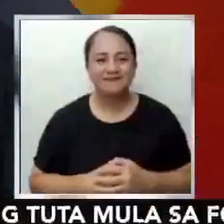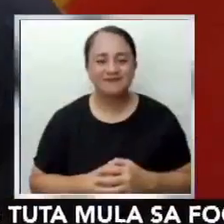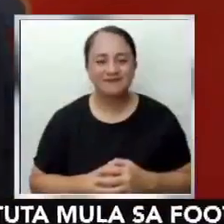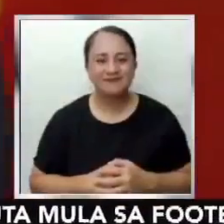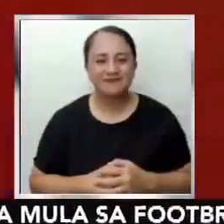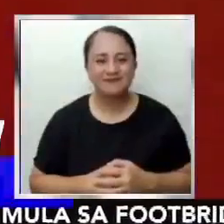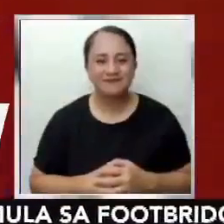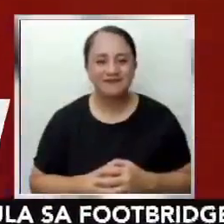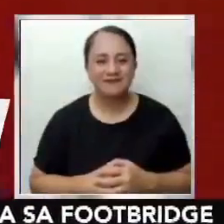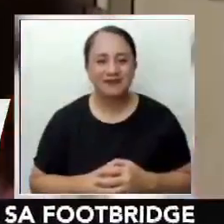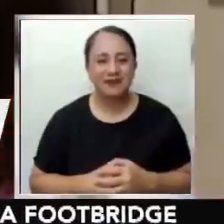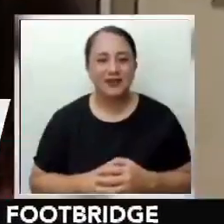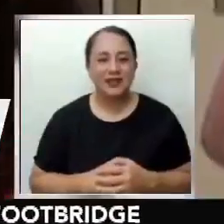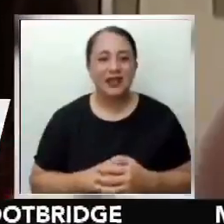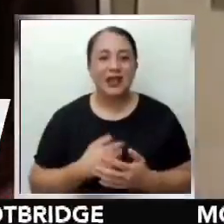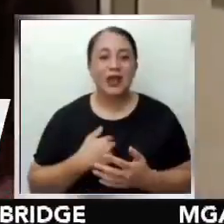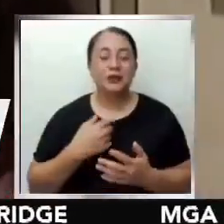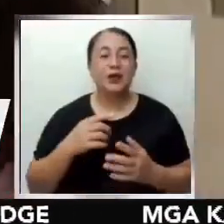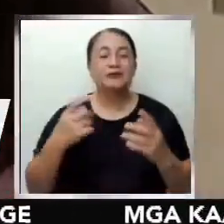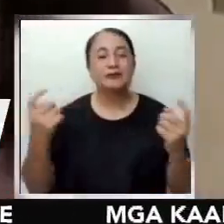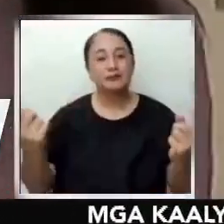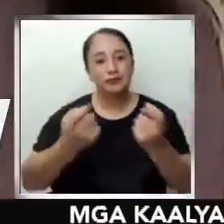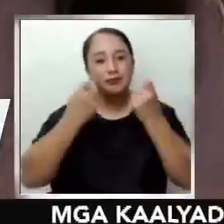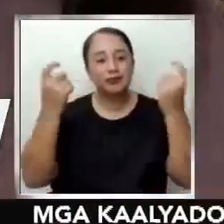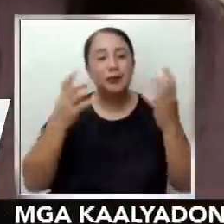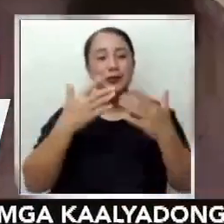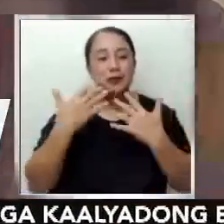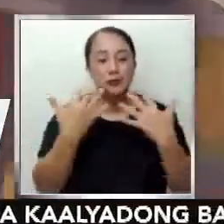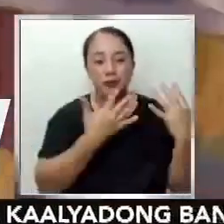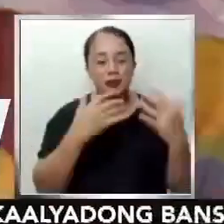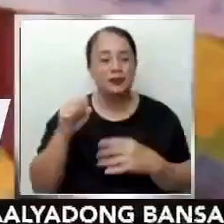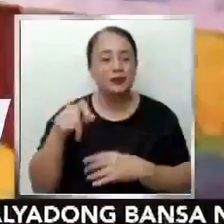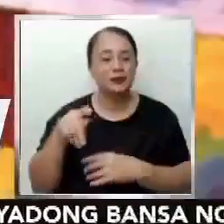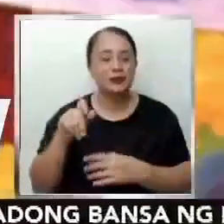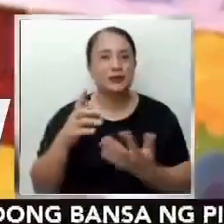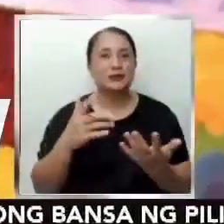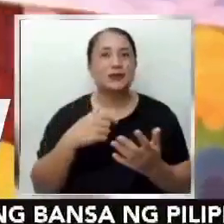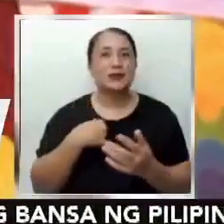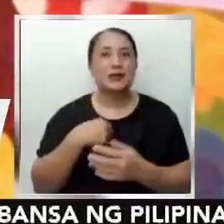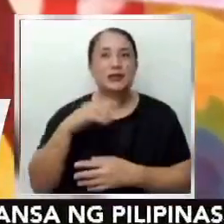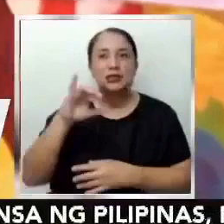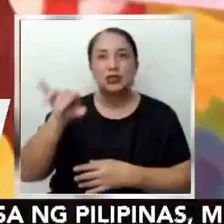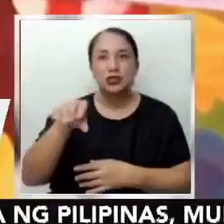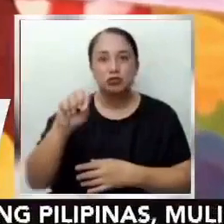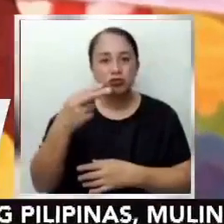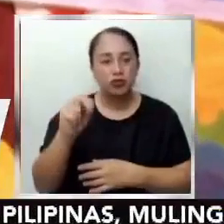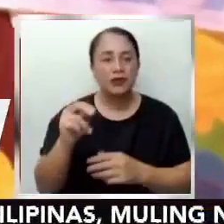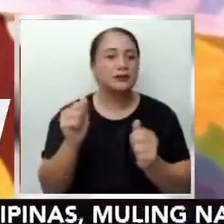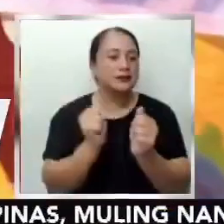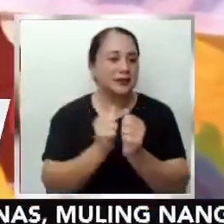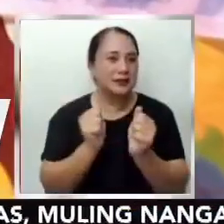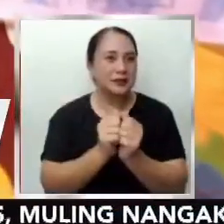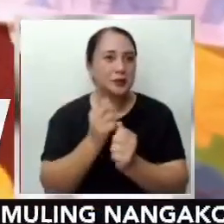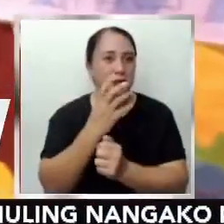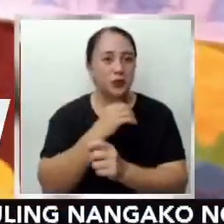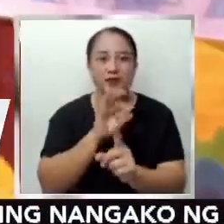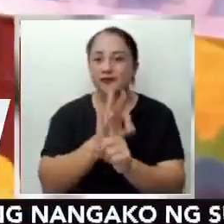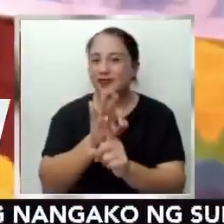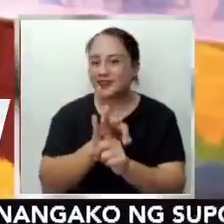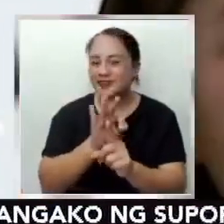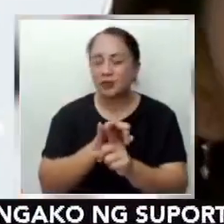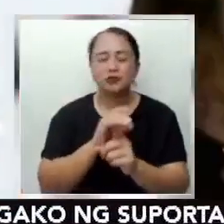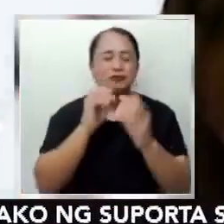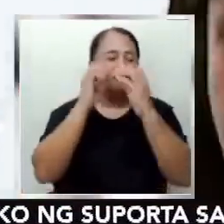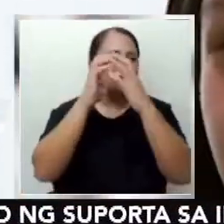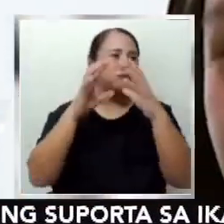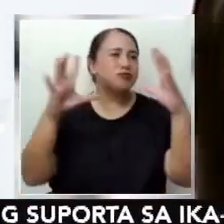It's a fun-filled birthday celebration para kay Sparkle teen star John Clifford na nakasama pa ang kanyang fans. Dream come true din kay